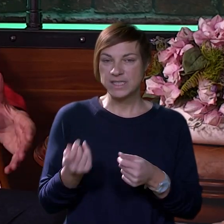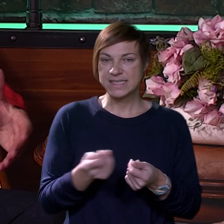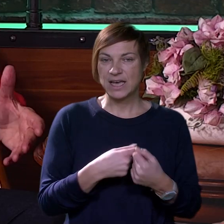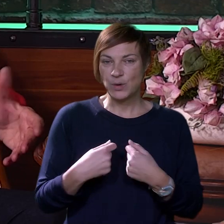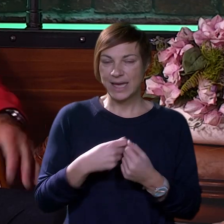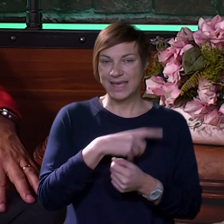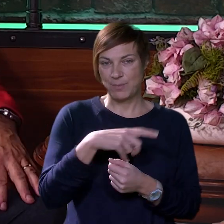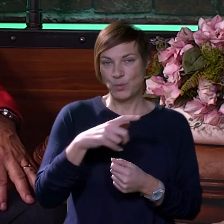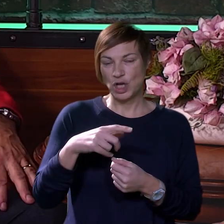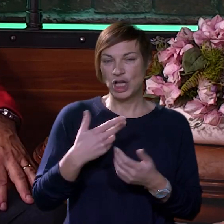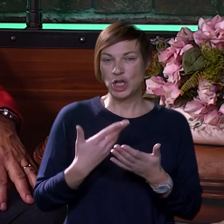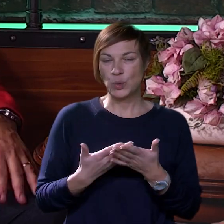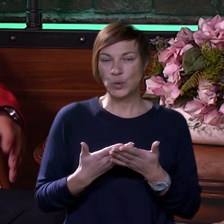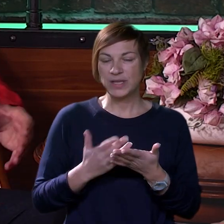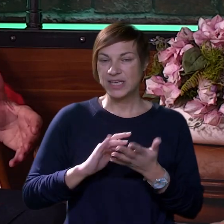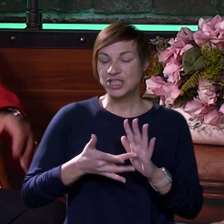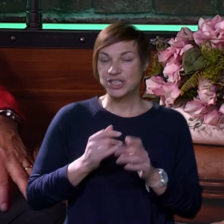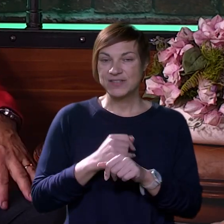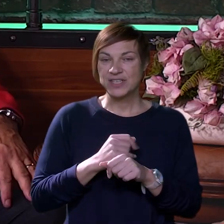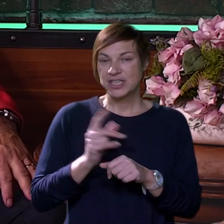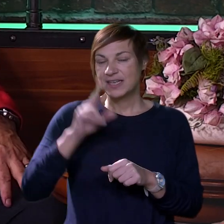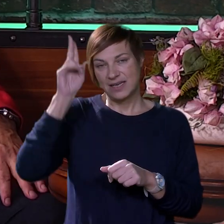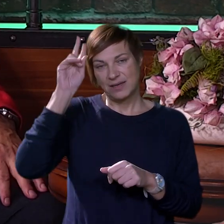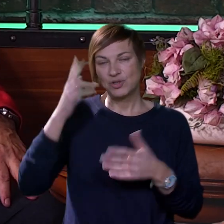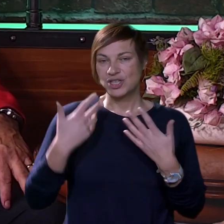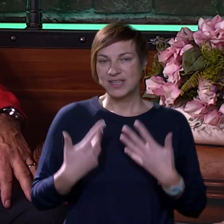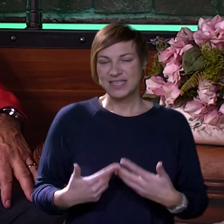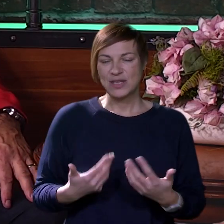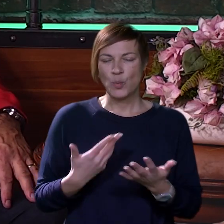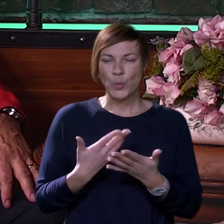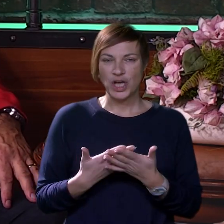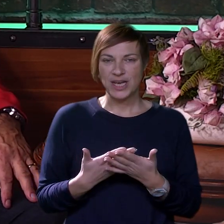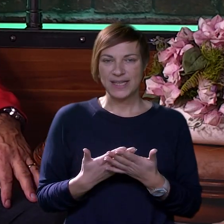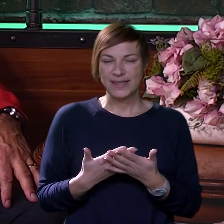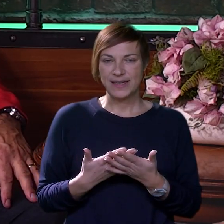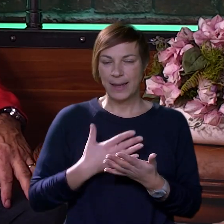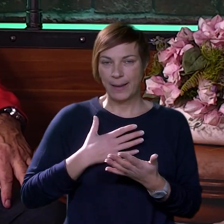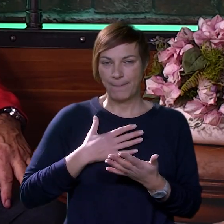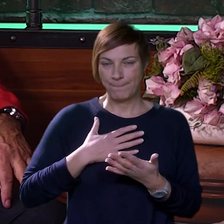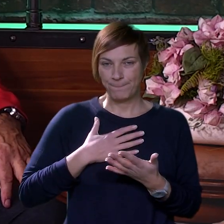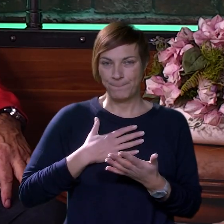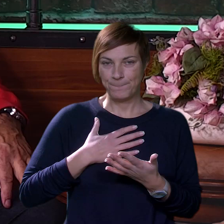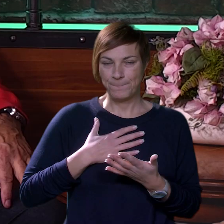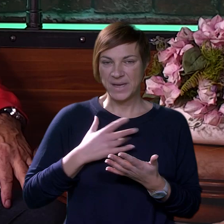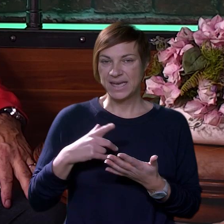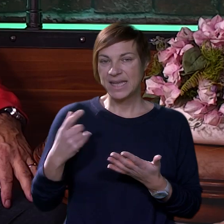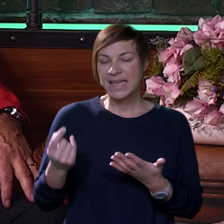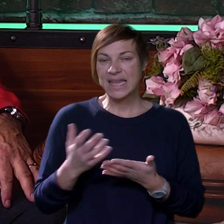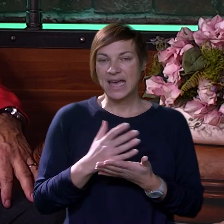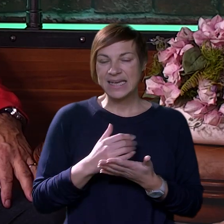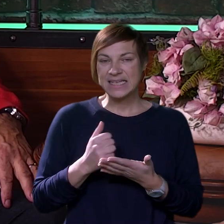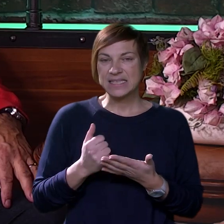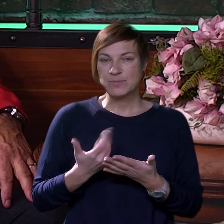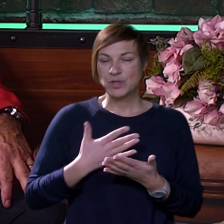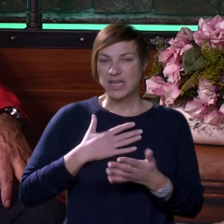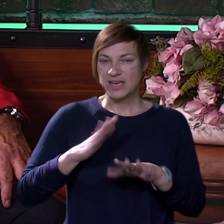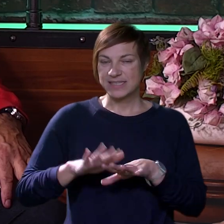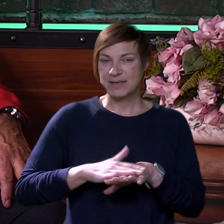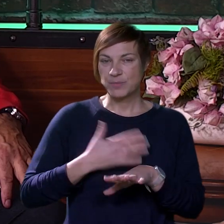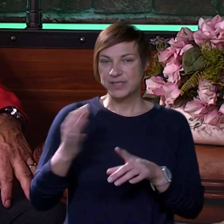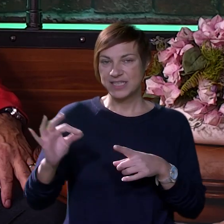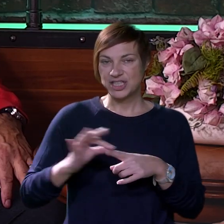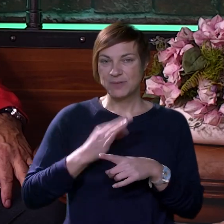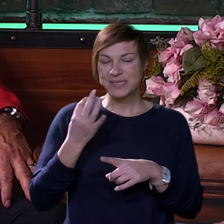jednu ekipu i ljude i ono što sve činite, ne možete se umoriti. Jel? Tako da, meni zaista dan je ispunjen i ja se